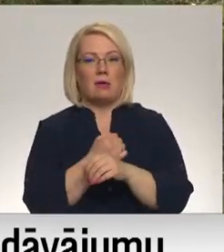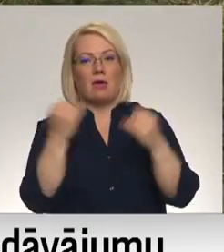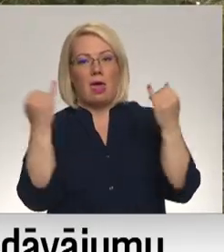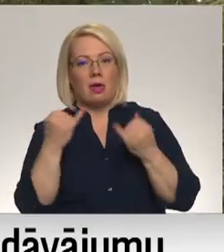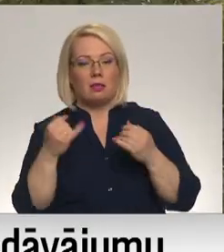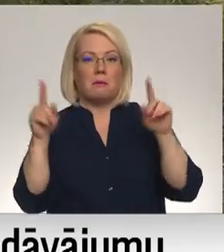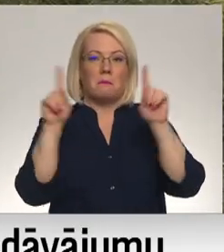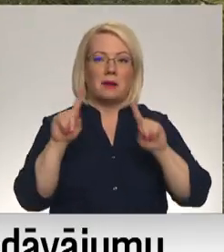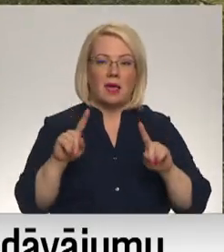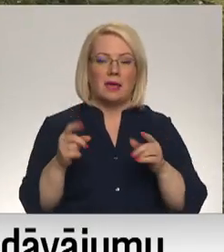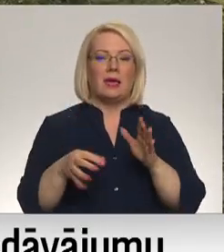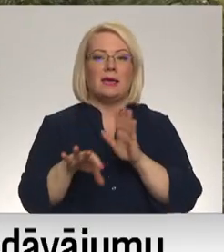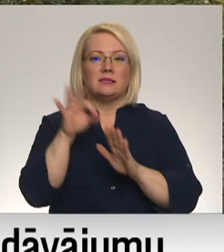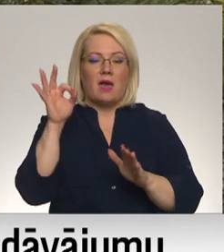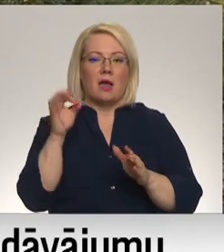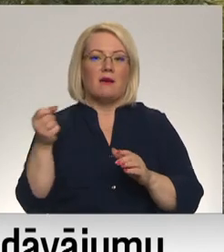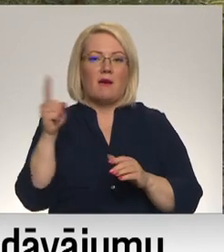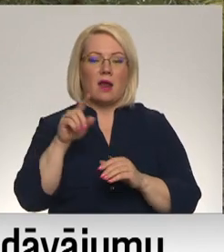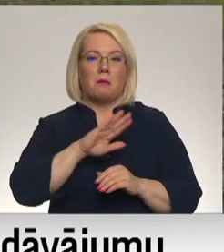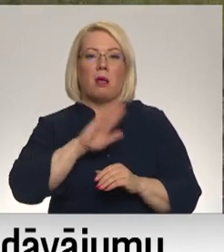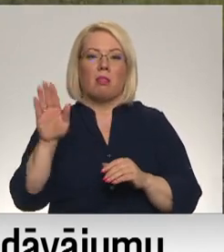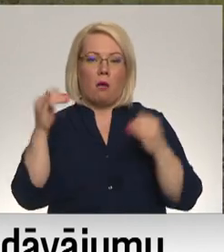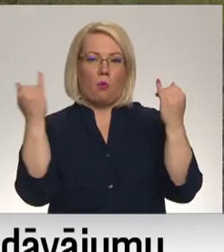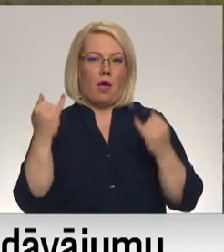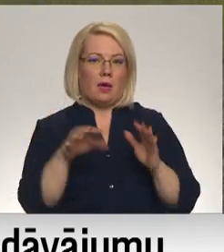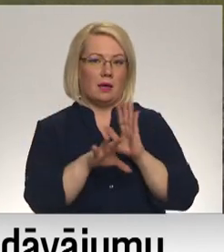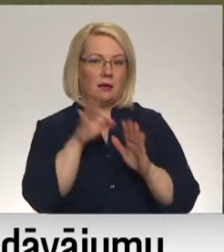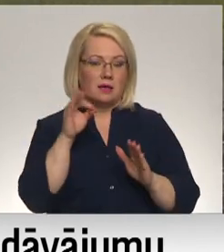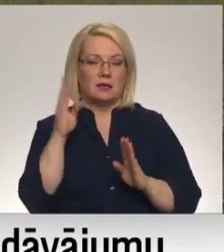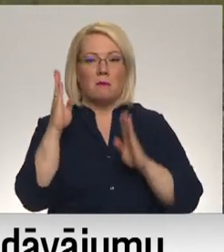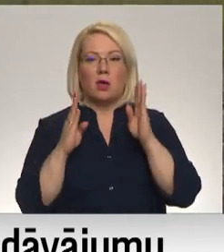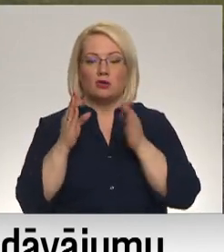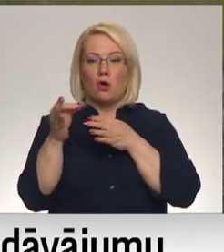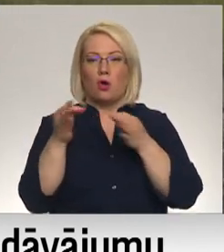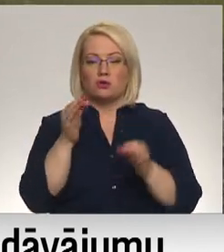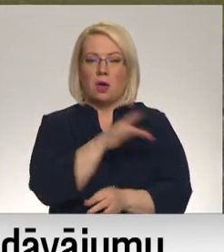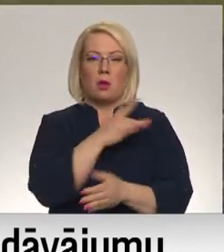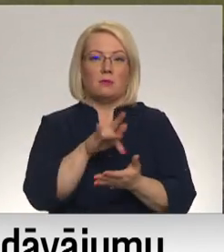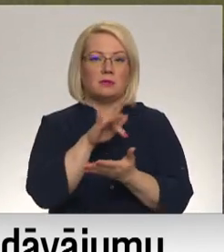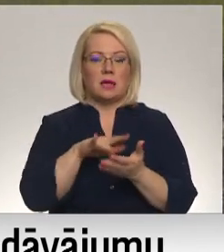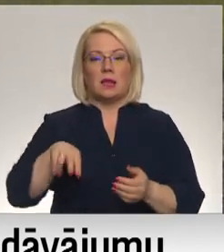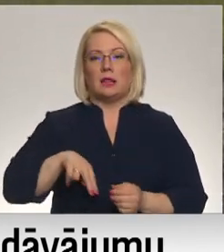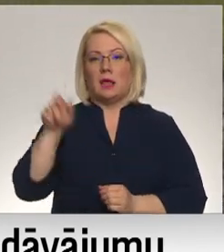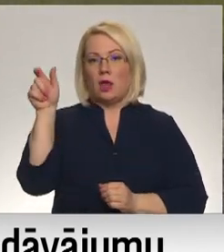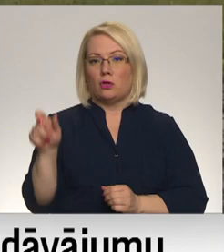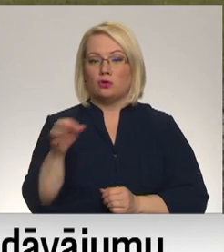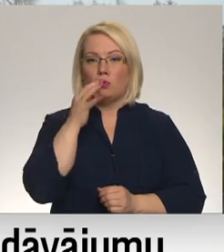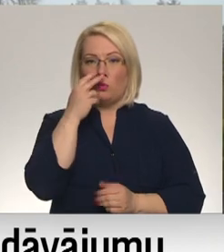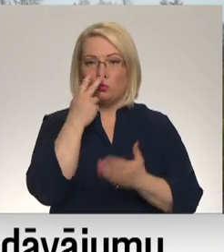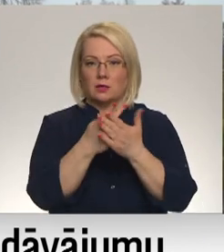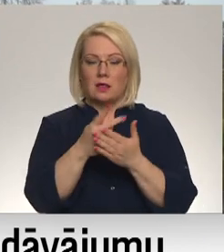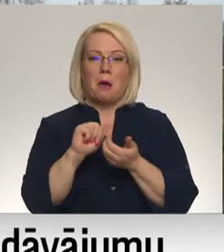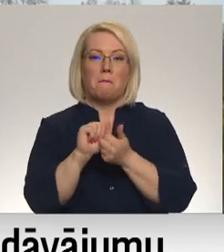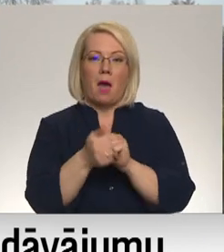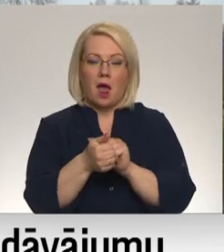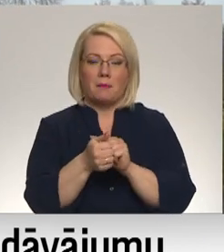priedes, parasti izvēle esot bijusi par labu eglēm. Meža konsultāciju pakalpojumu centra direktors uzskata, ka pārmaiņas